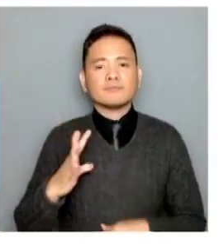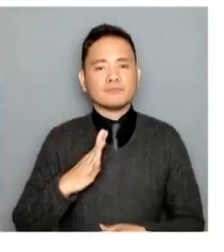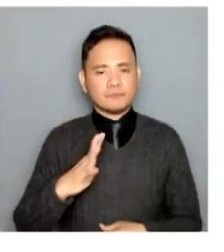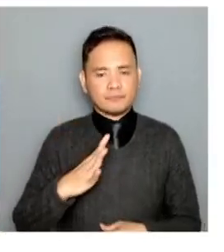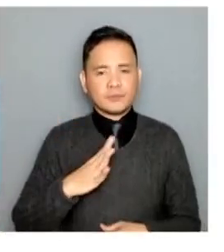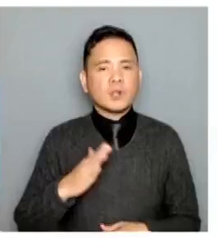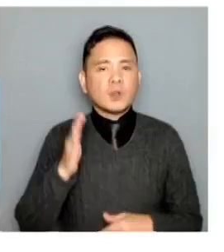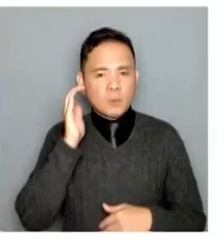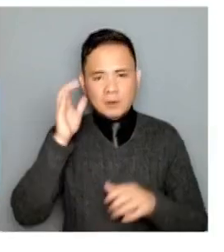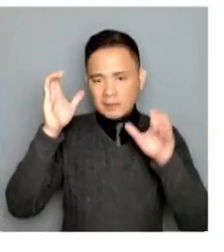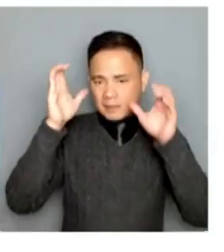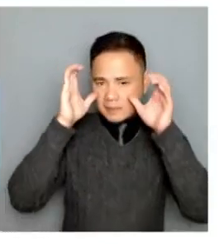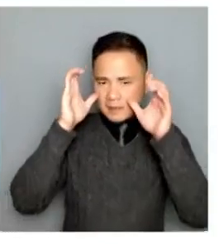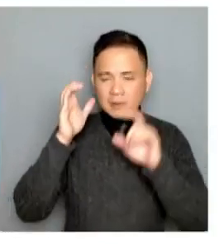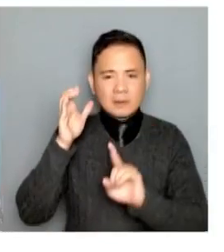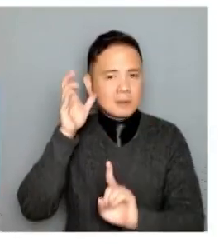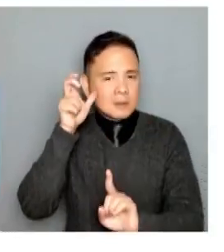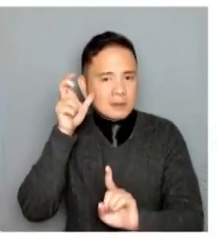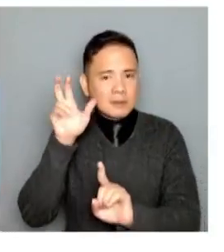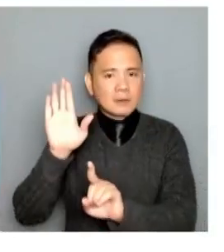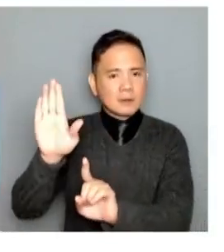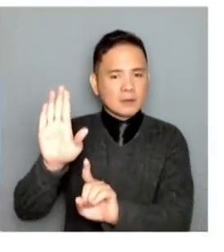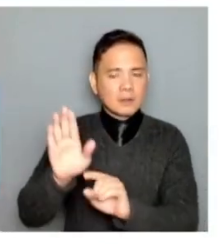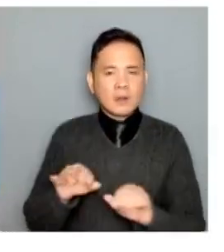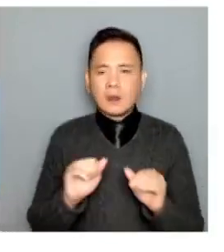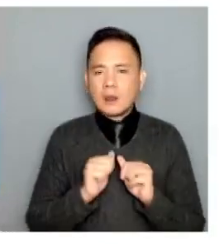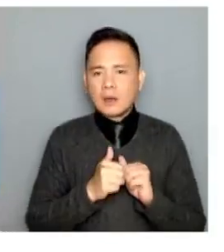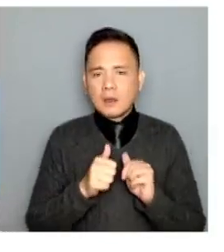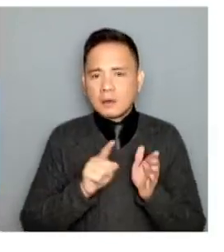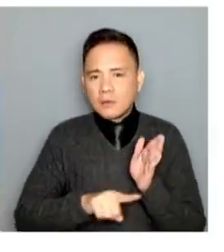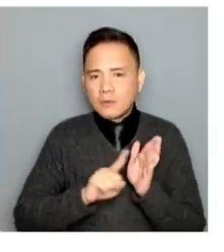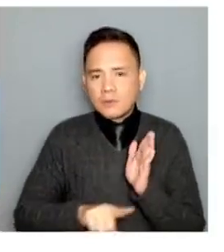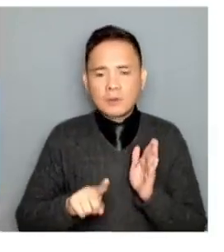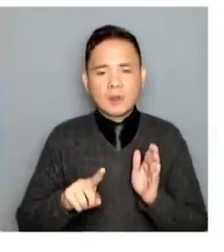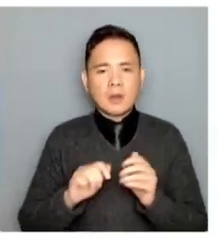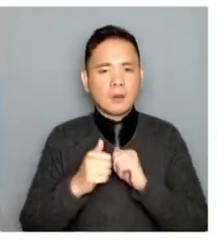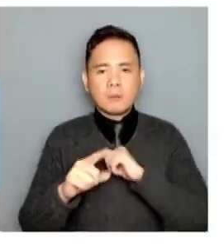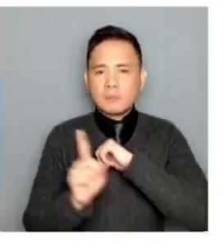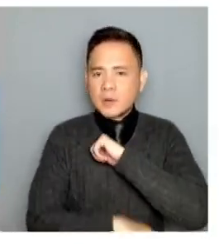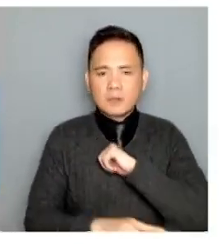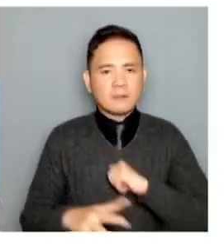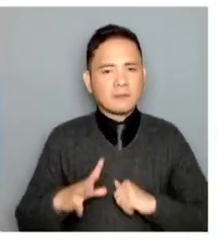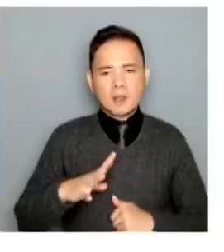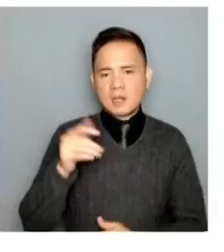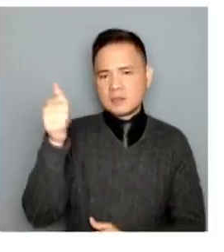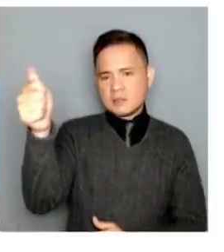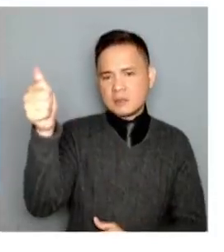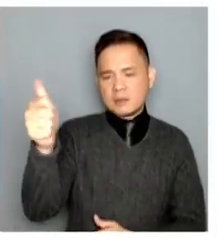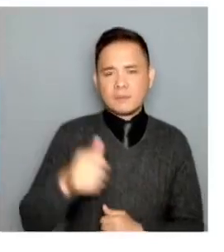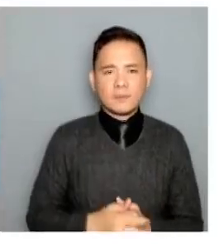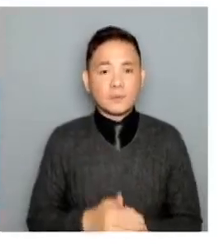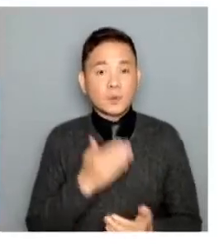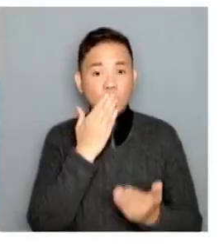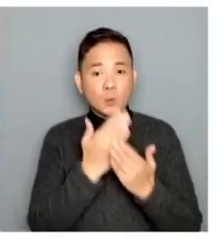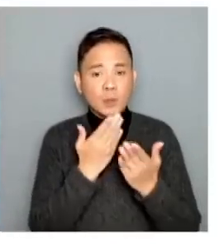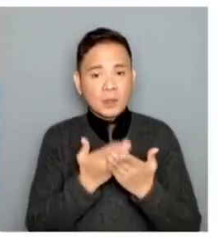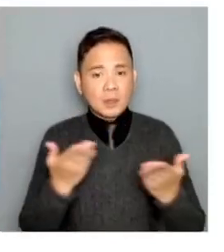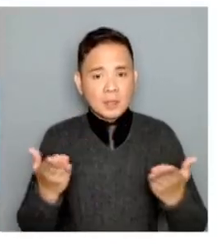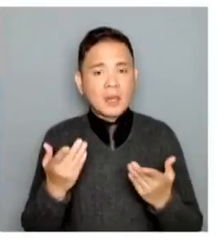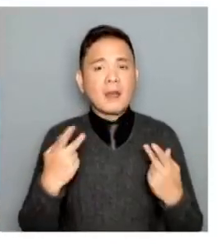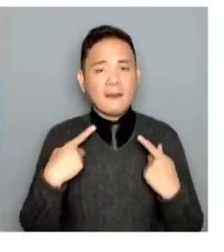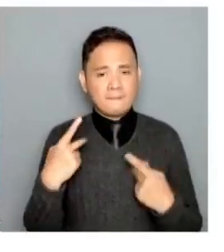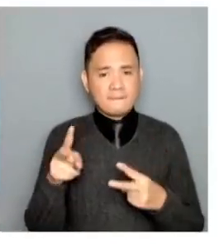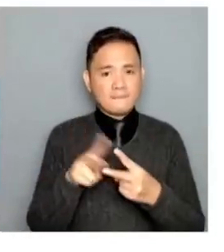lang po kami sa kanila. Kung paano nila iimbestigahan at pananagutin, bahala po sila. And good thing po, nandyan po sila pa